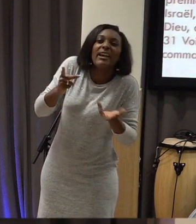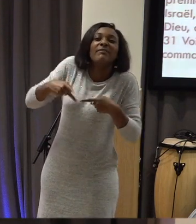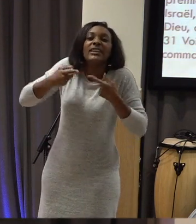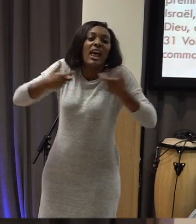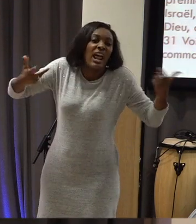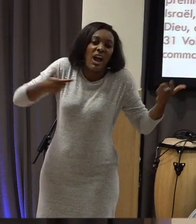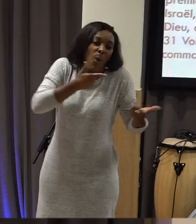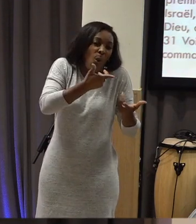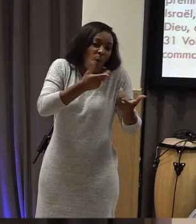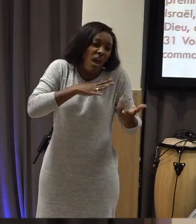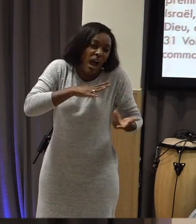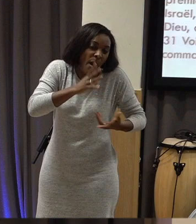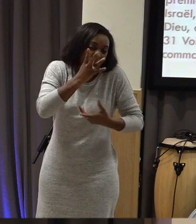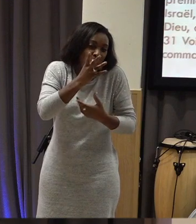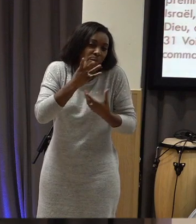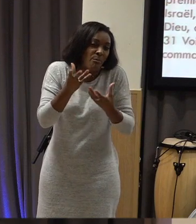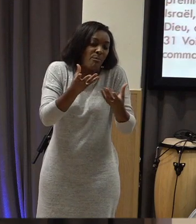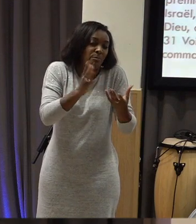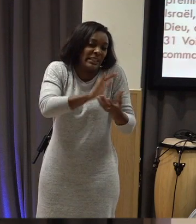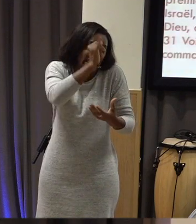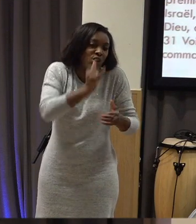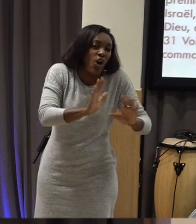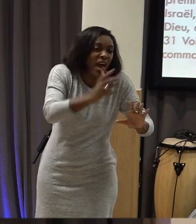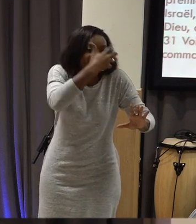France, nos idoles, elles sont dans notre cœur.